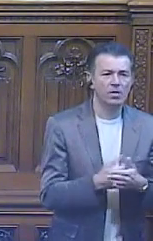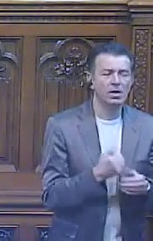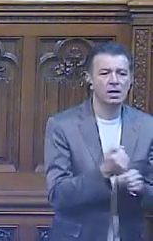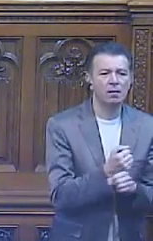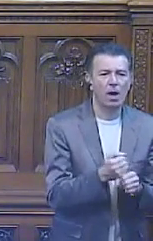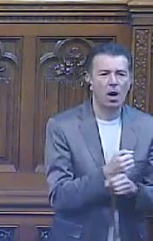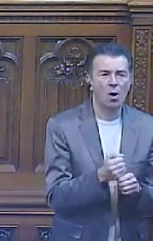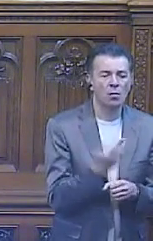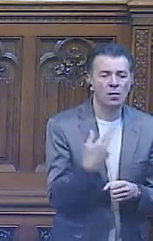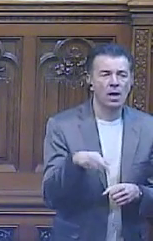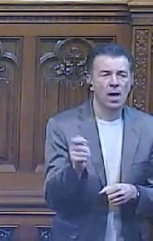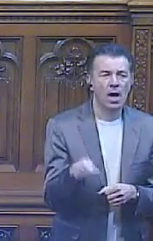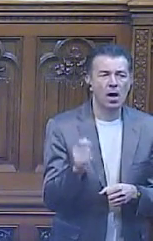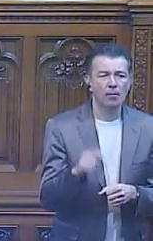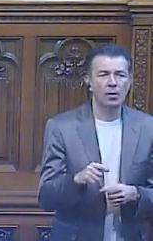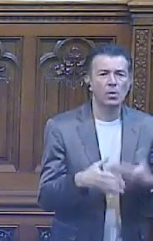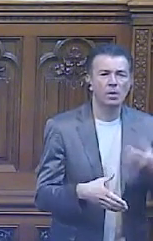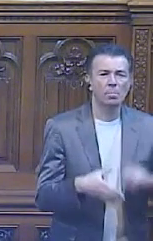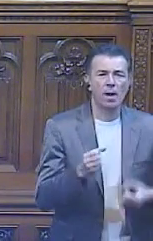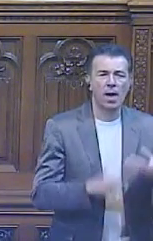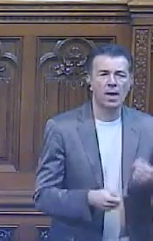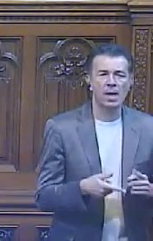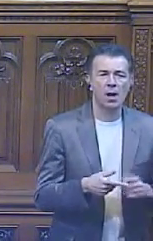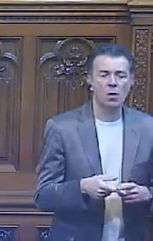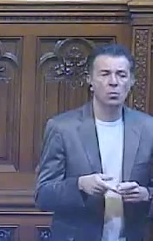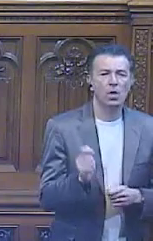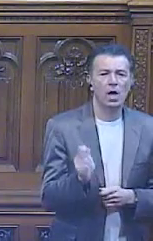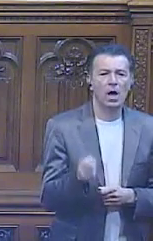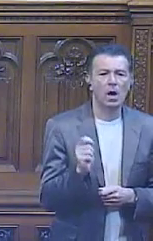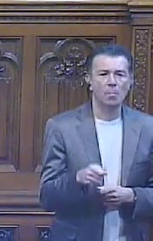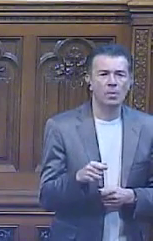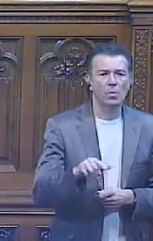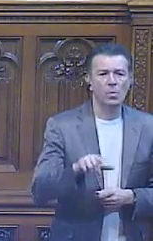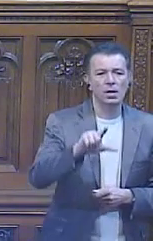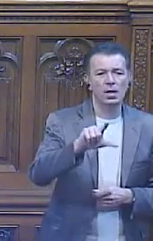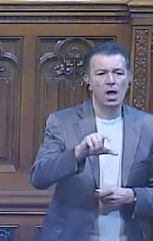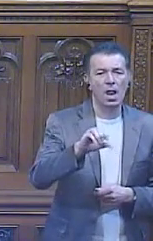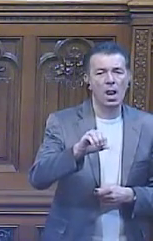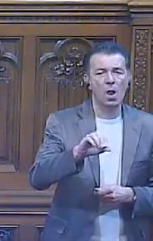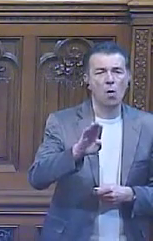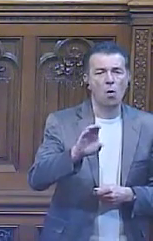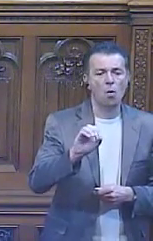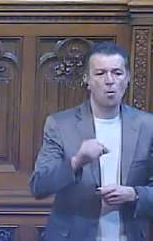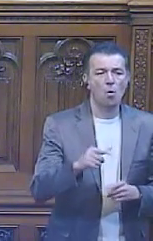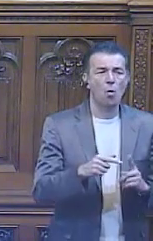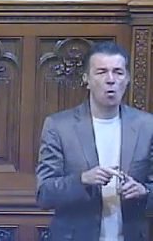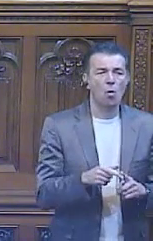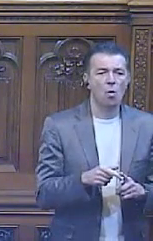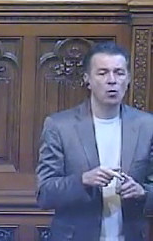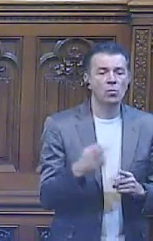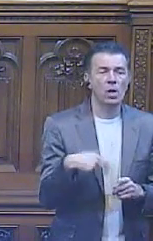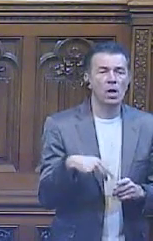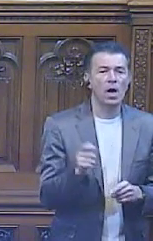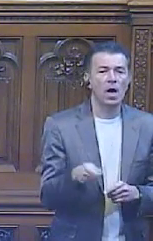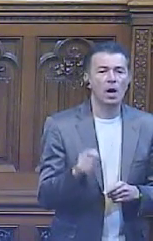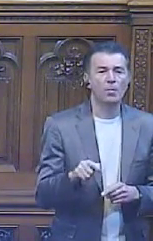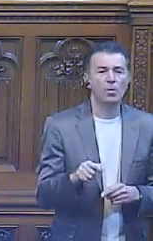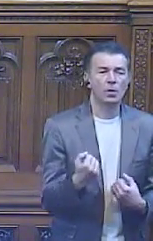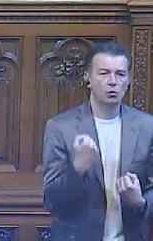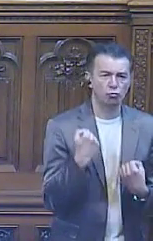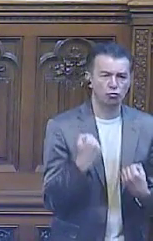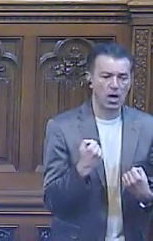Herr Abgeordnete Mayer und Abgeordneter Werner Lobo. Und Abgeordneter Stark hat sich bis 12